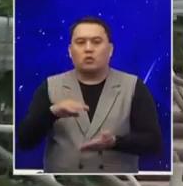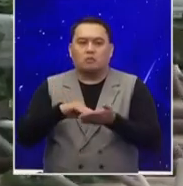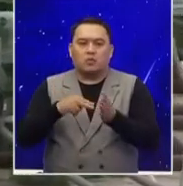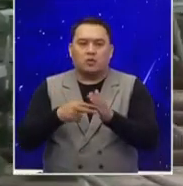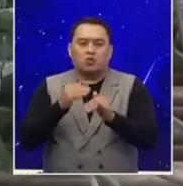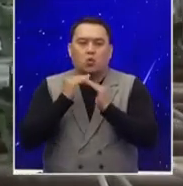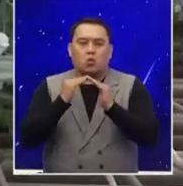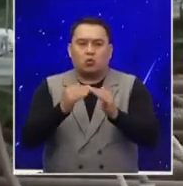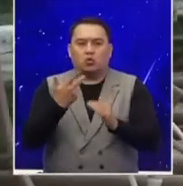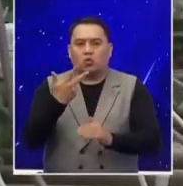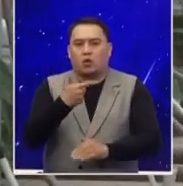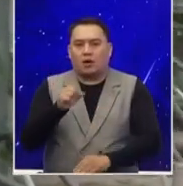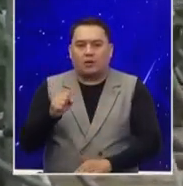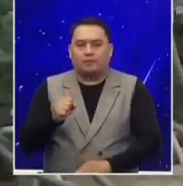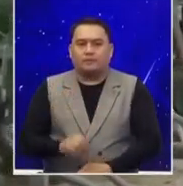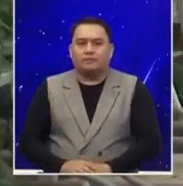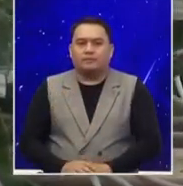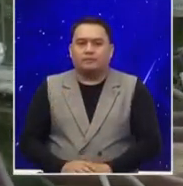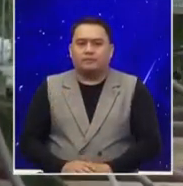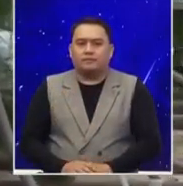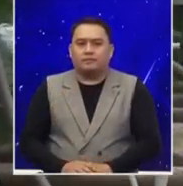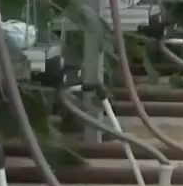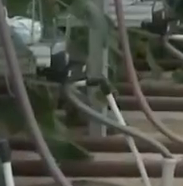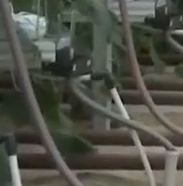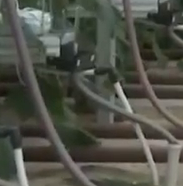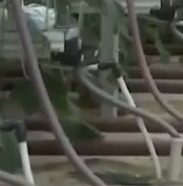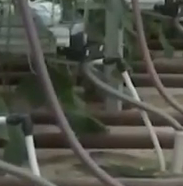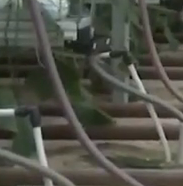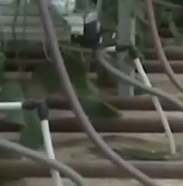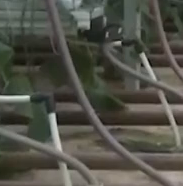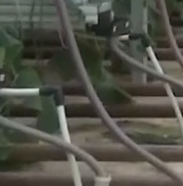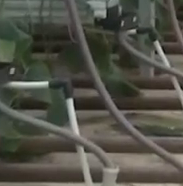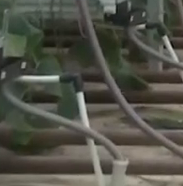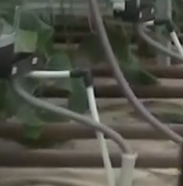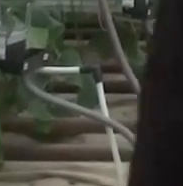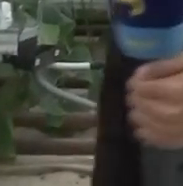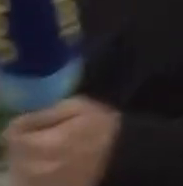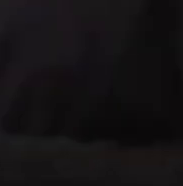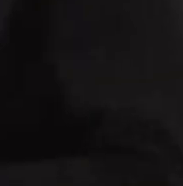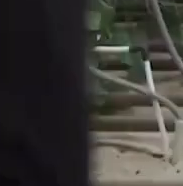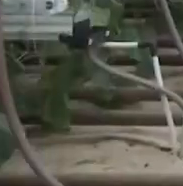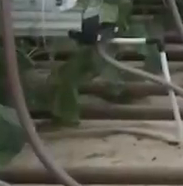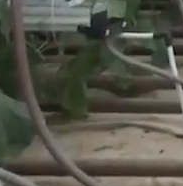планируют увеличить до 3 гектаров. Рустам Аралбаев, Ерван Азамбай, телеканал ЖЦУ.